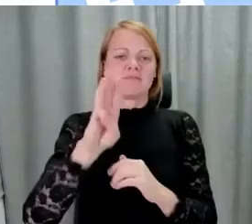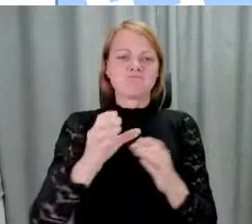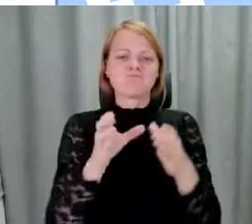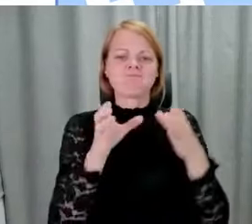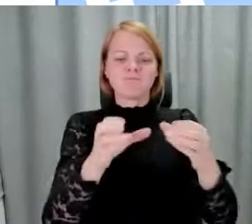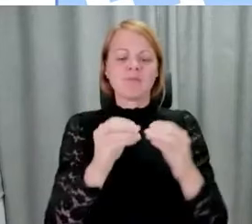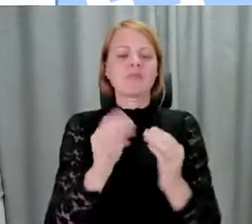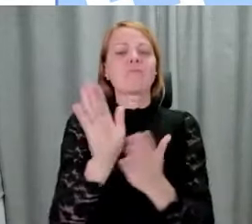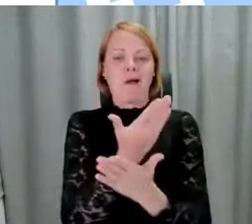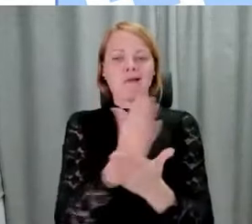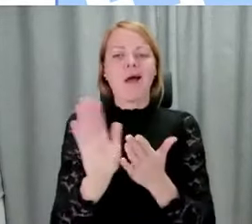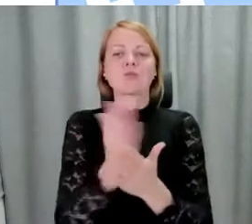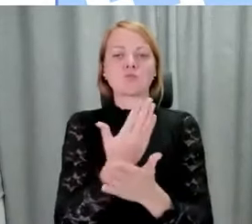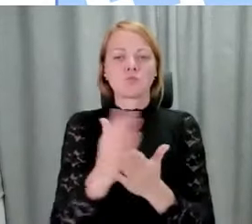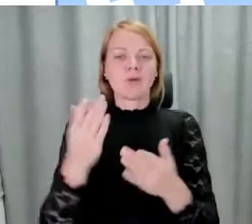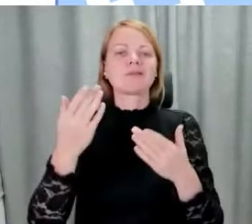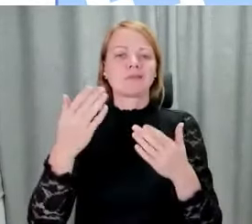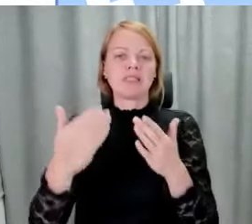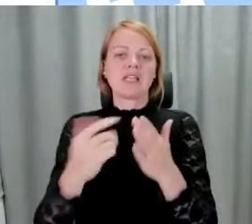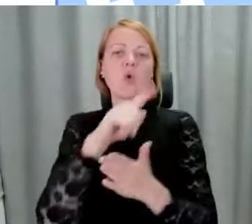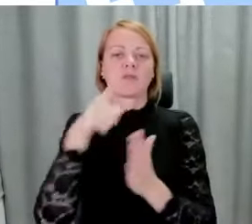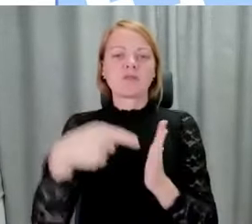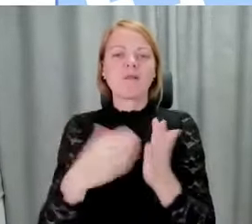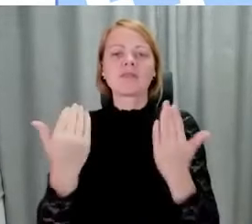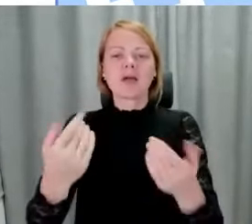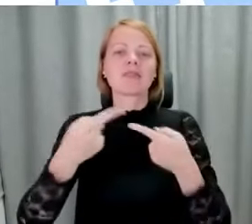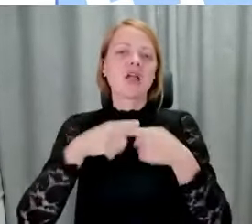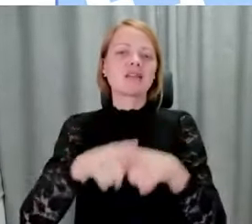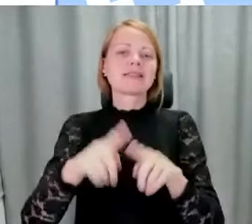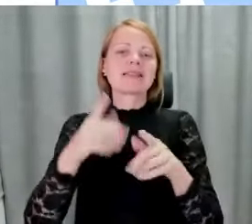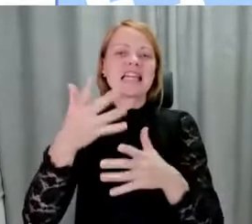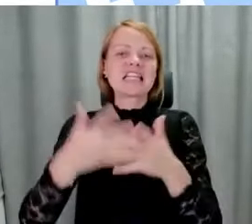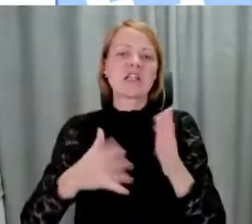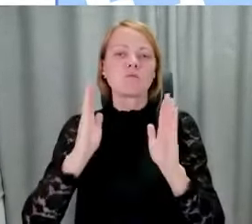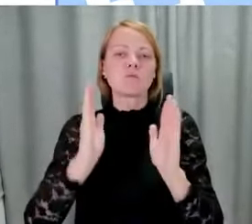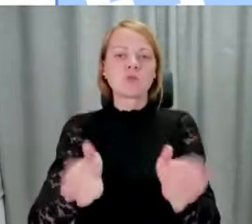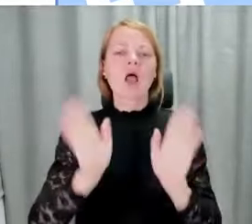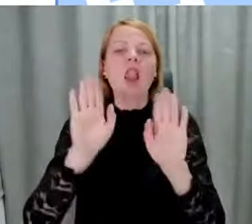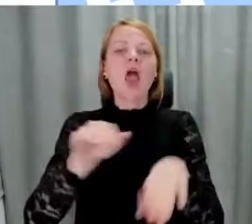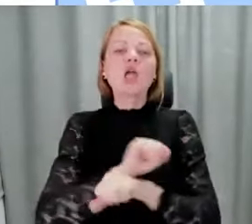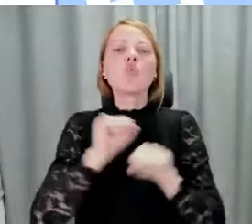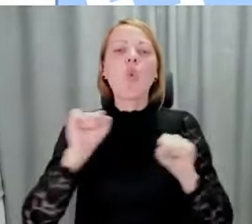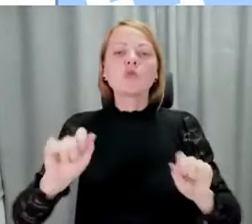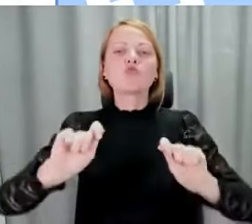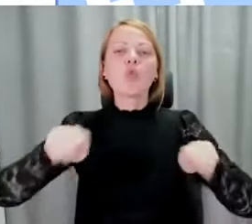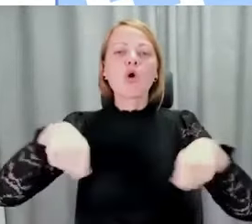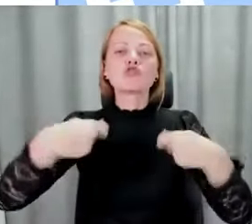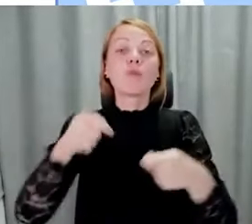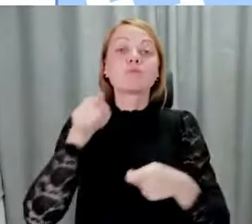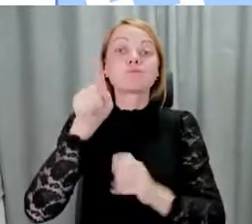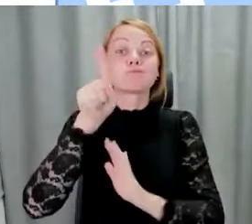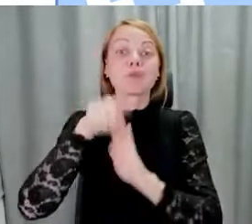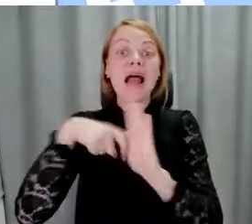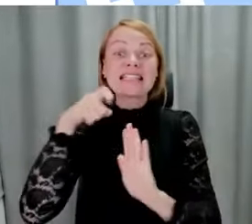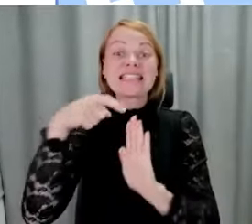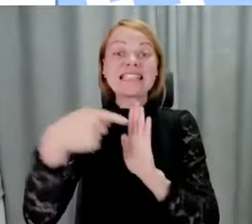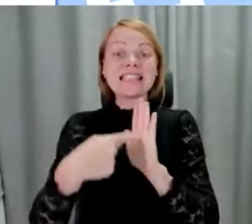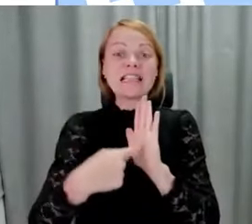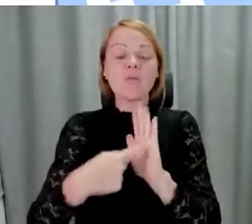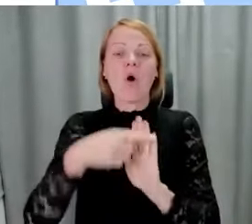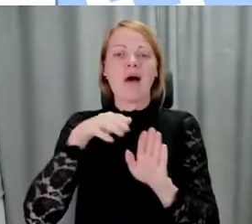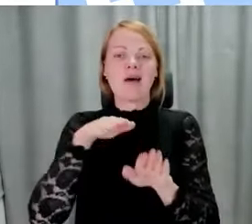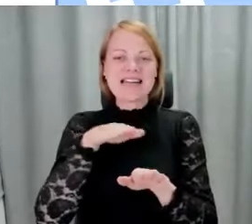Šeit mēs runājam jau par tehniskiem risinājumiem, proti, tā, lai nodrošinātu šo prasību realizāciju dabā.